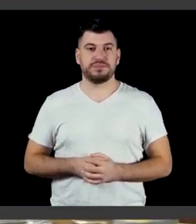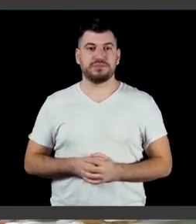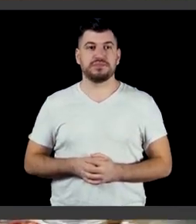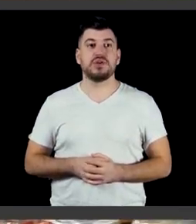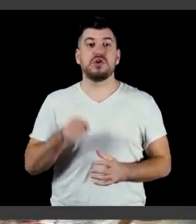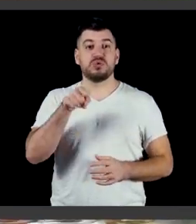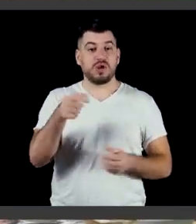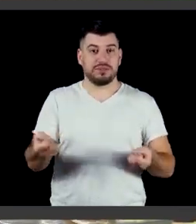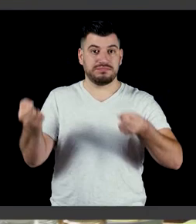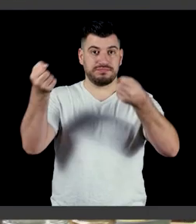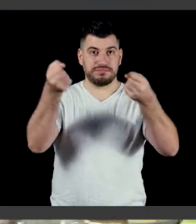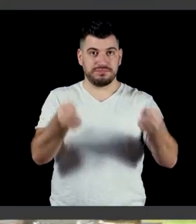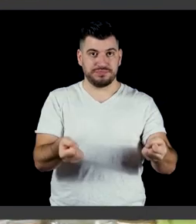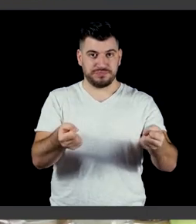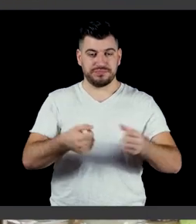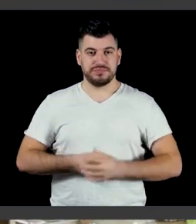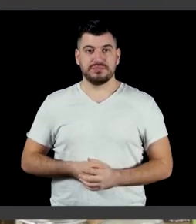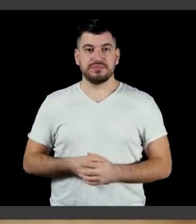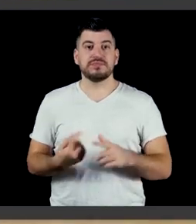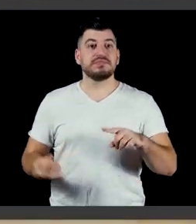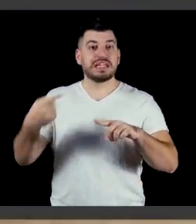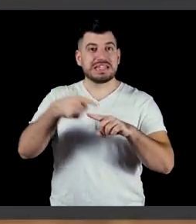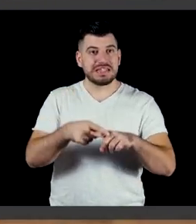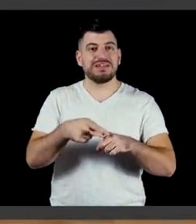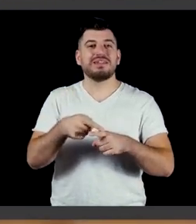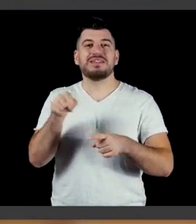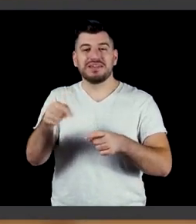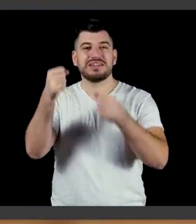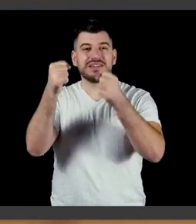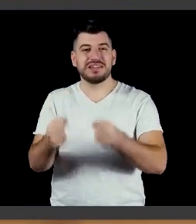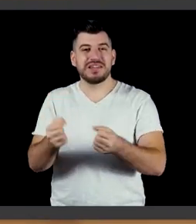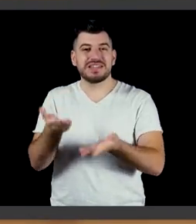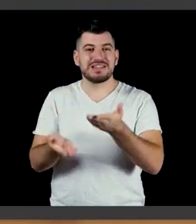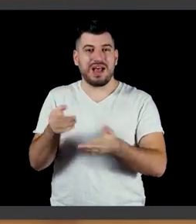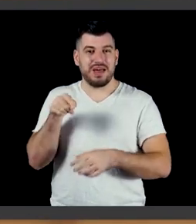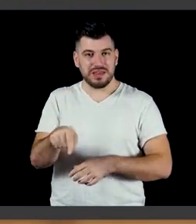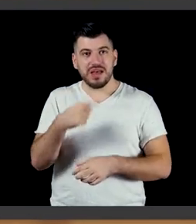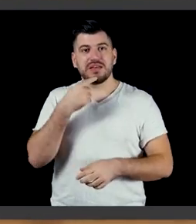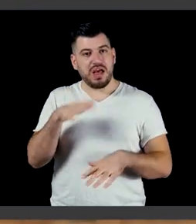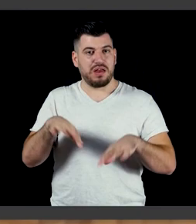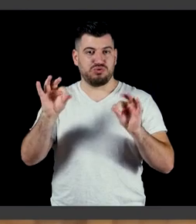Παίρνουμε κατσαρολάκι. Παίρνουμε και μία ζυγαριά και ζυγίζουμε.